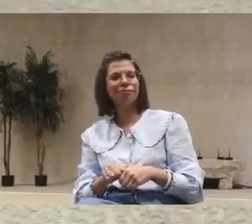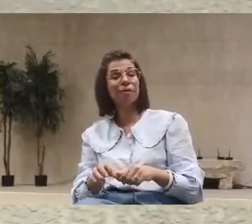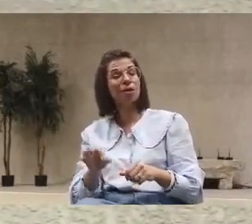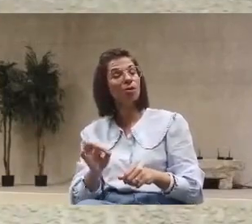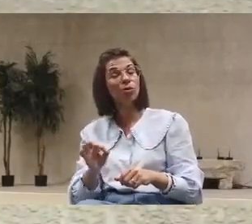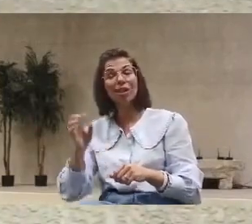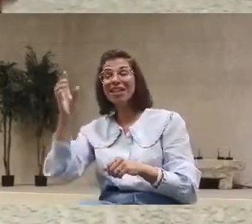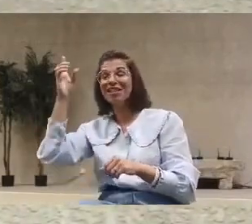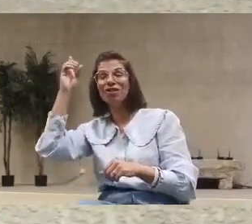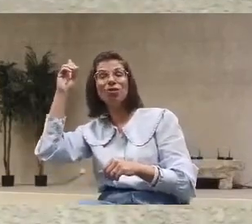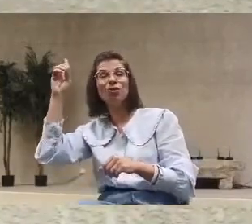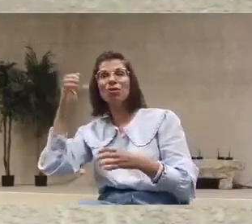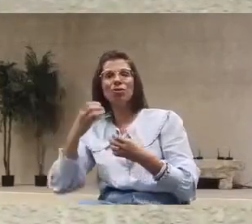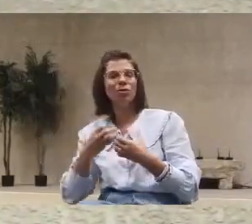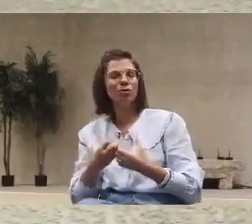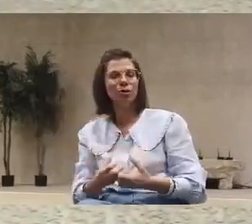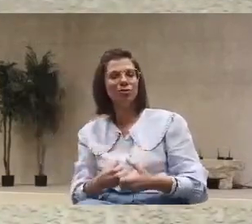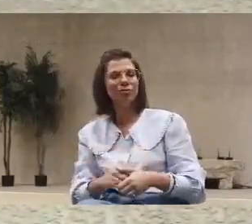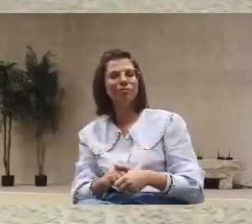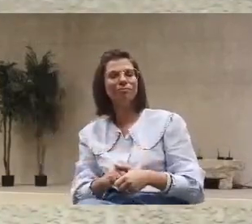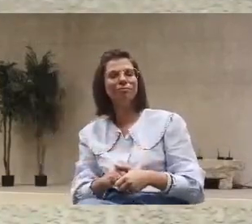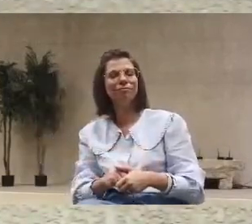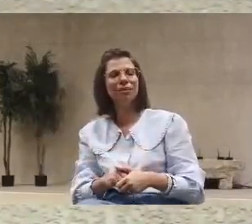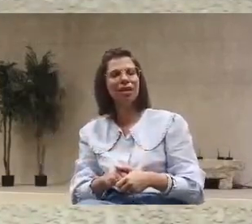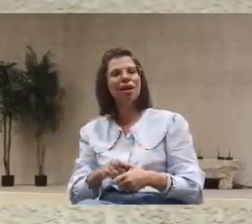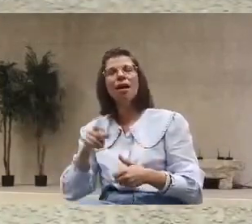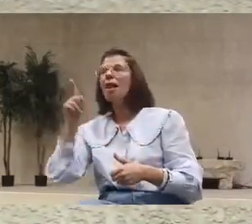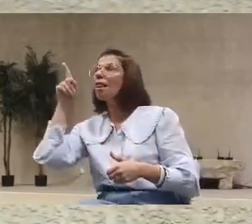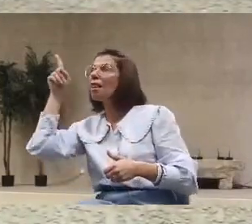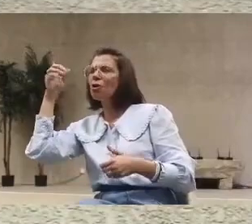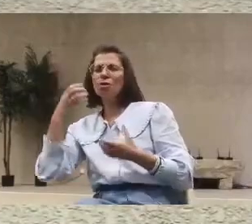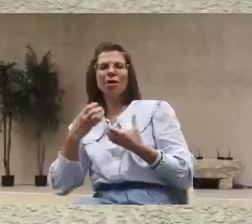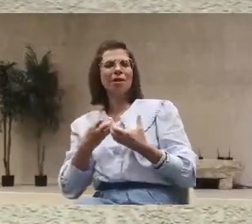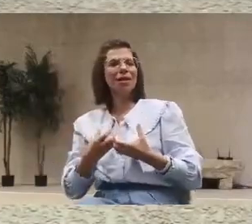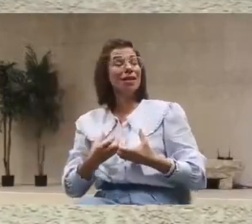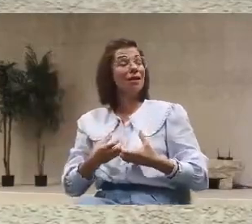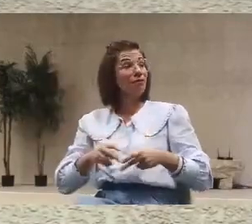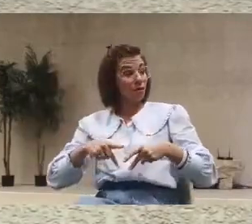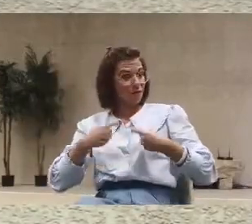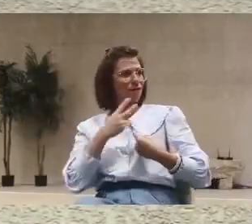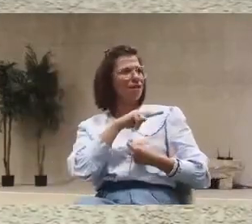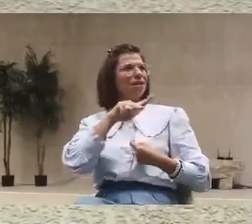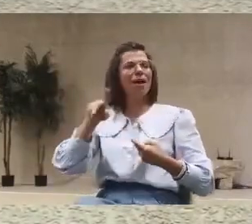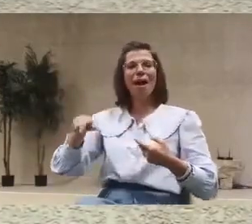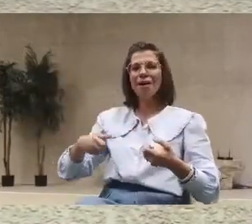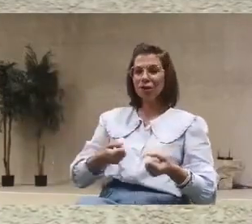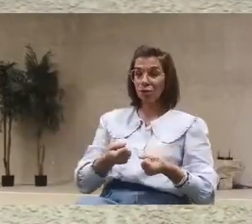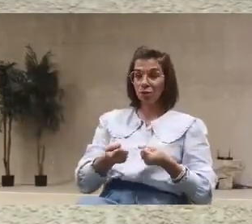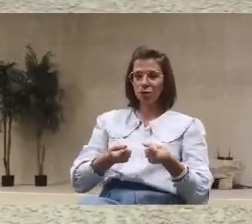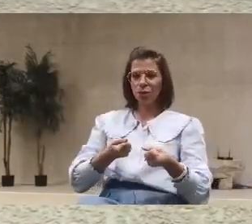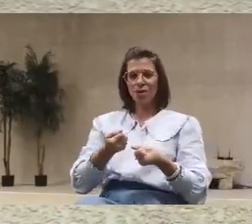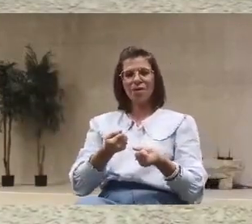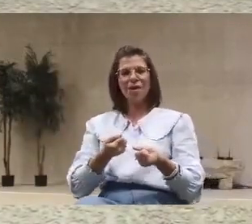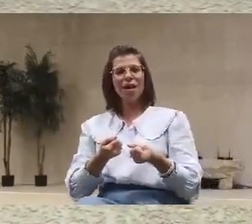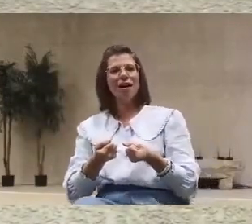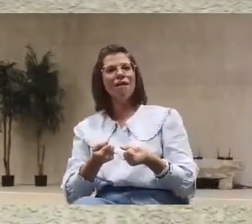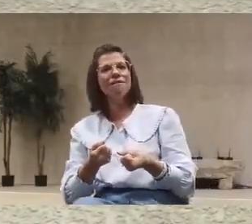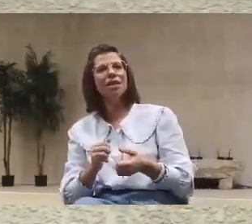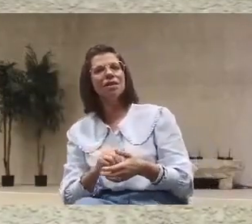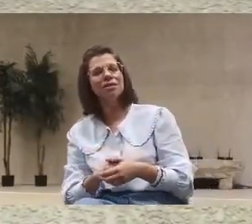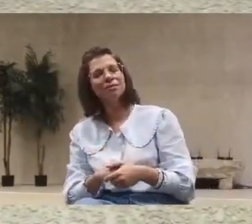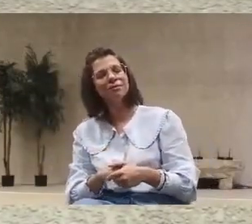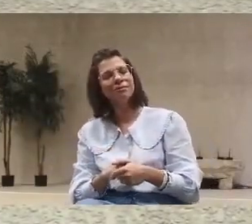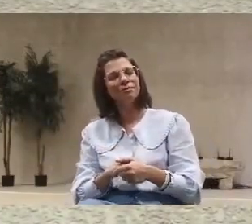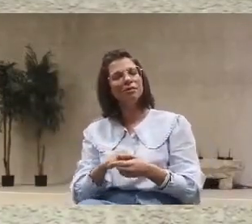servir de nos vies afin que son règne vienne Alléluia Alléluia Gloire à ton